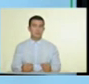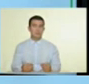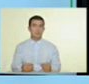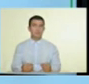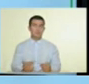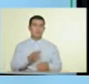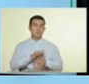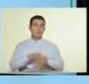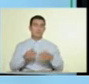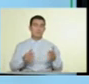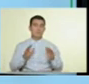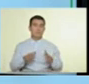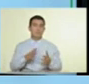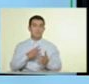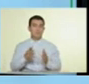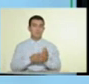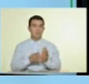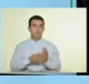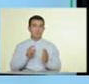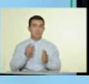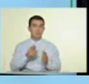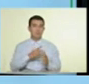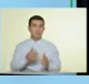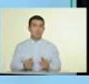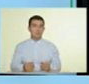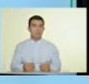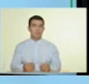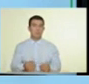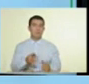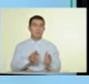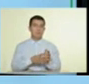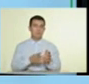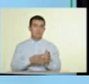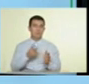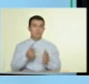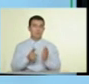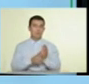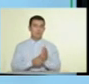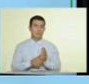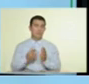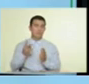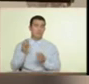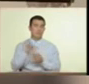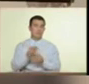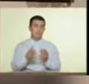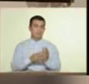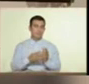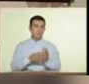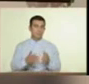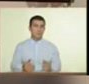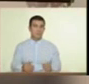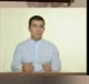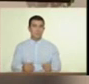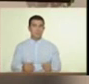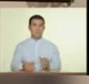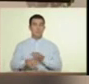chap pallasida 9 kilogram tosh bo'ldi, chunki 5 ga 2 ni qo'shsak 7, 7 ga 2 ni qo'shsak 9.